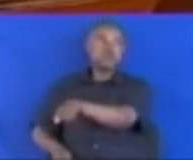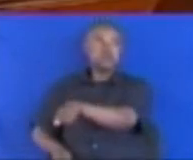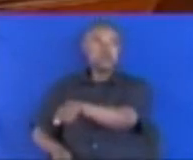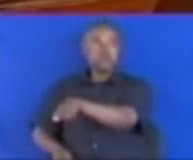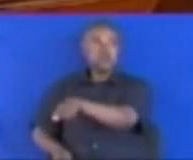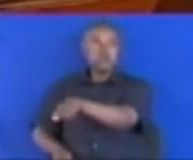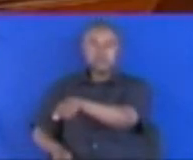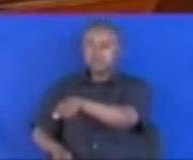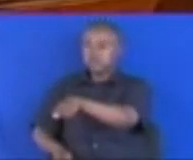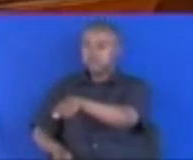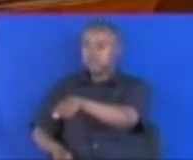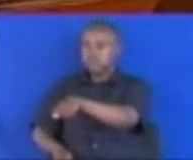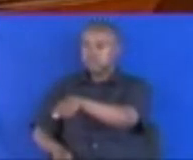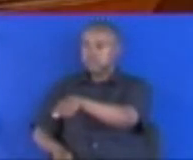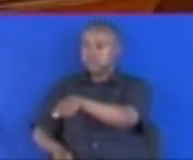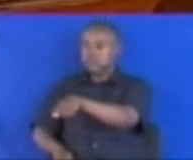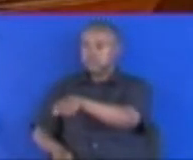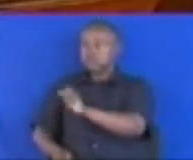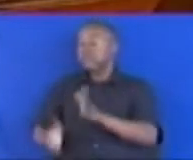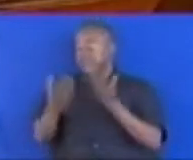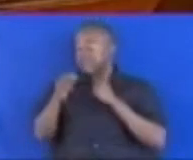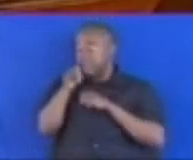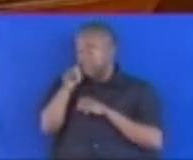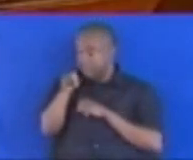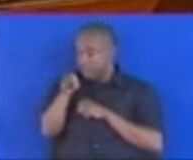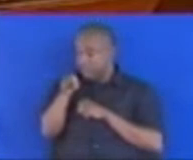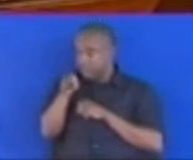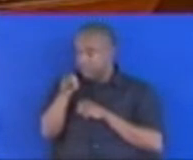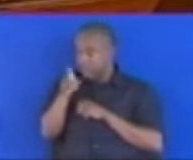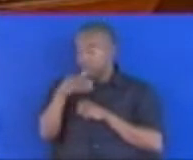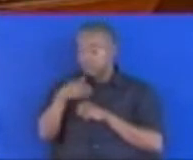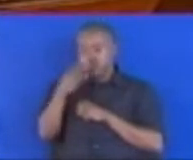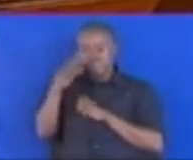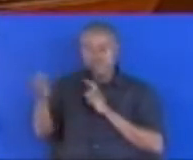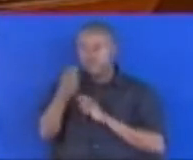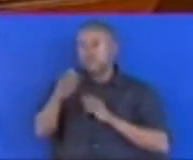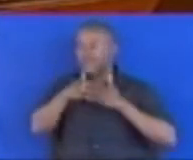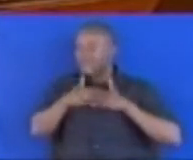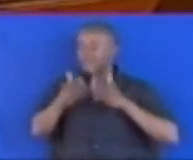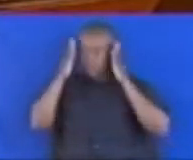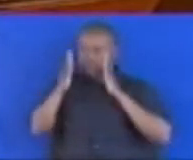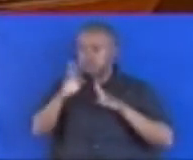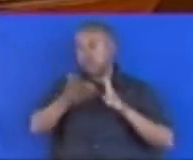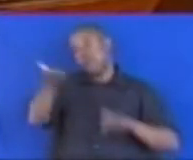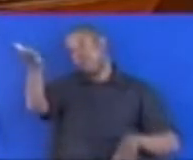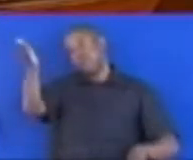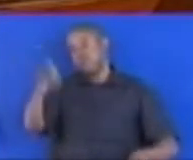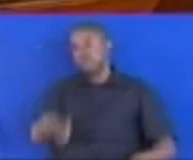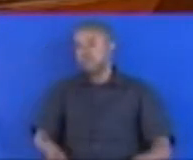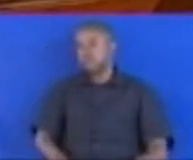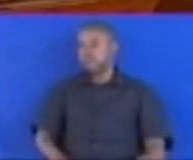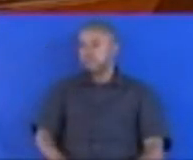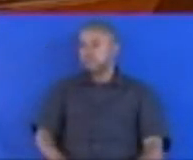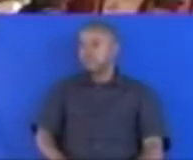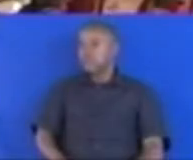siku kila silaha itakayofanyika juu yetu haitafanikiwa. Asante sana Mheshimiwa Naibu Speaker.